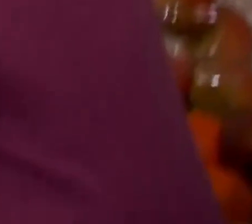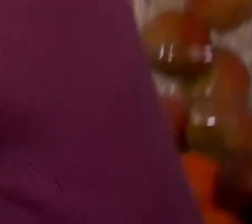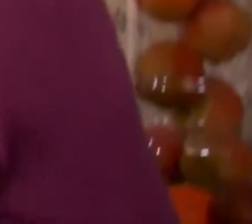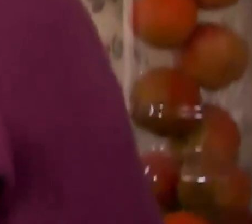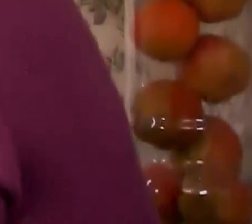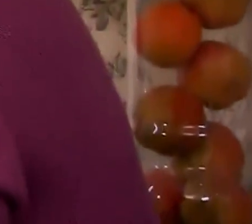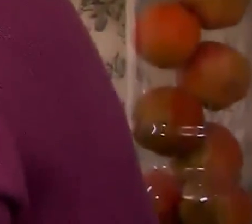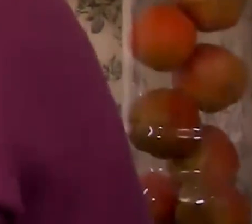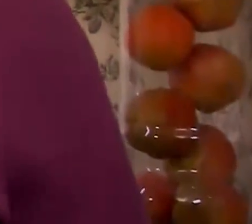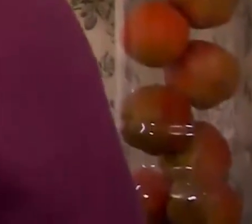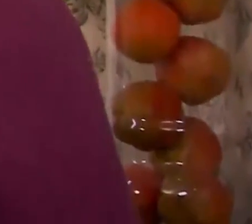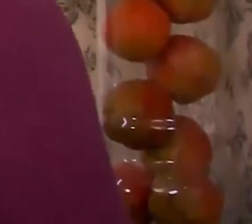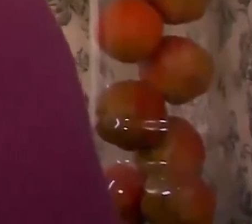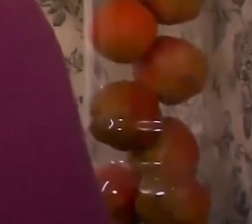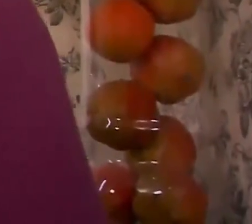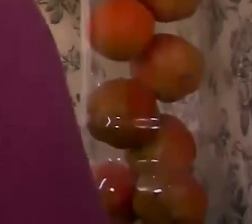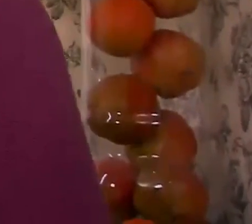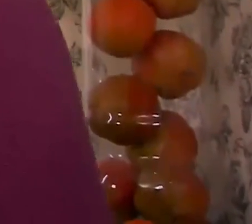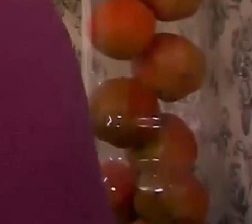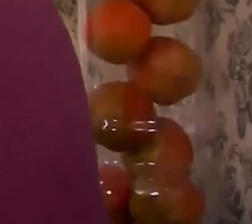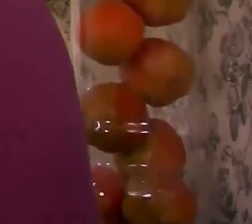şezlonglar, üzerlerinde minderleri. Meryem mutfakta.